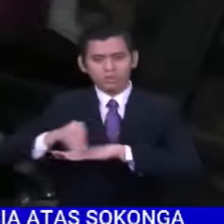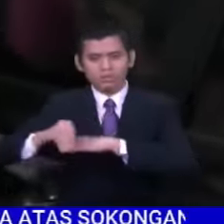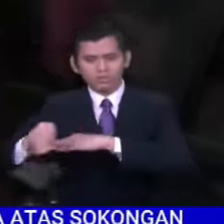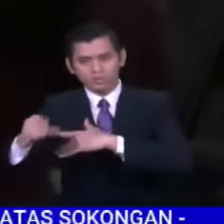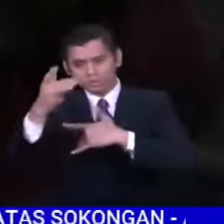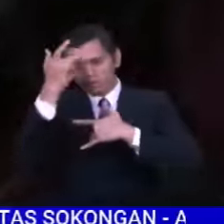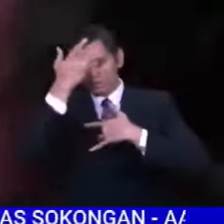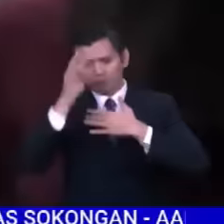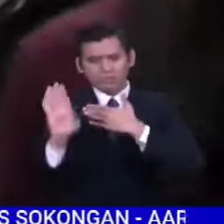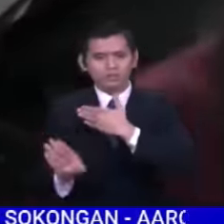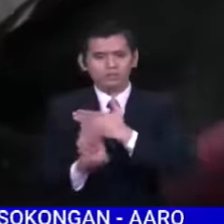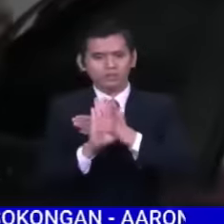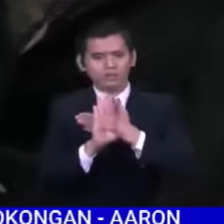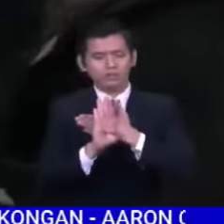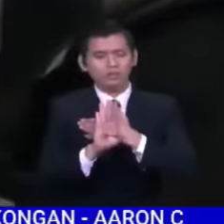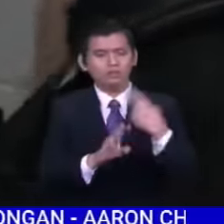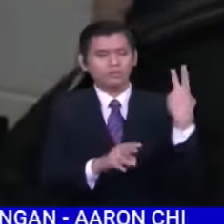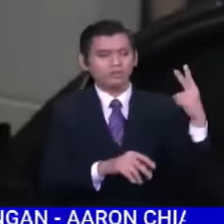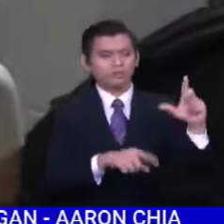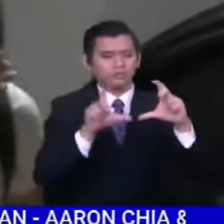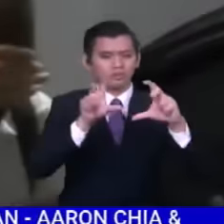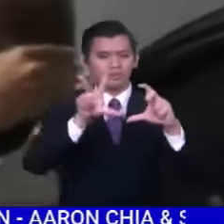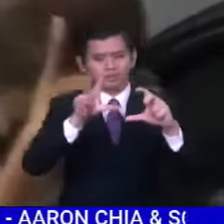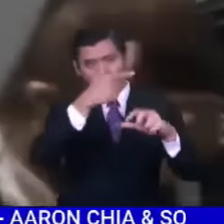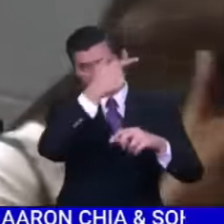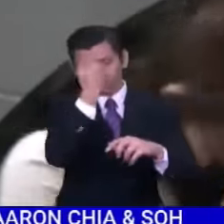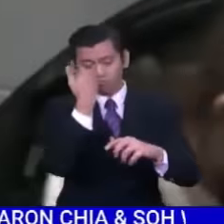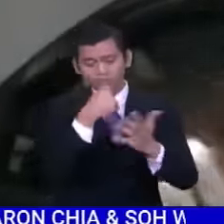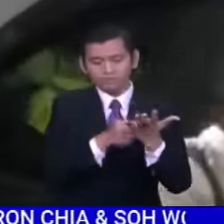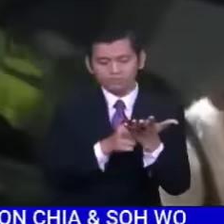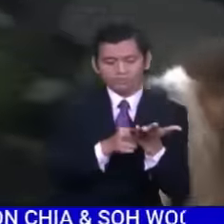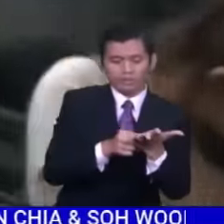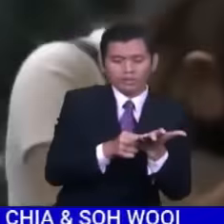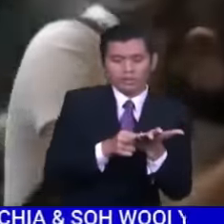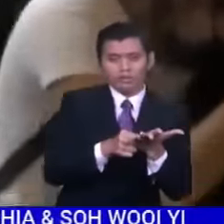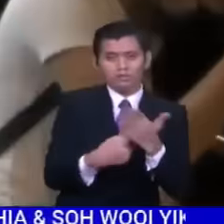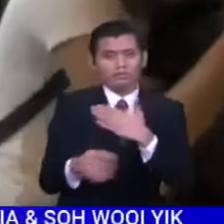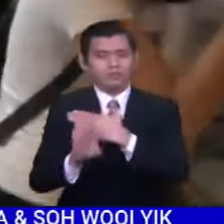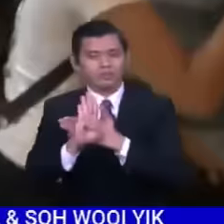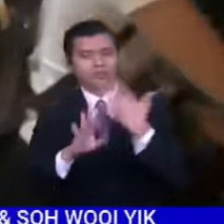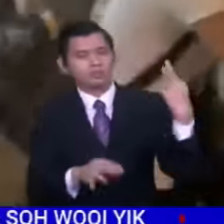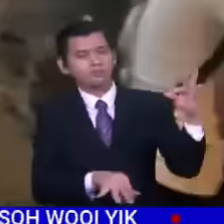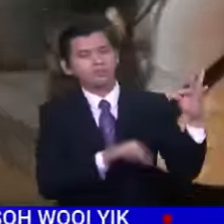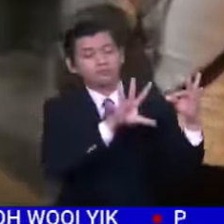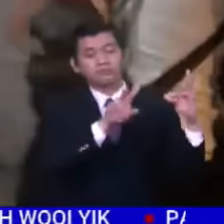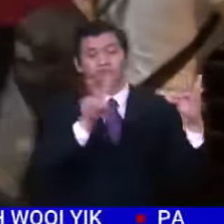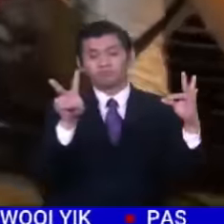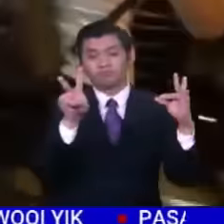dan Seksyen 12-3 Akta Dadah Berbahaya 1952.